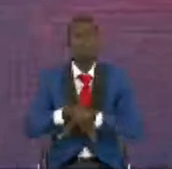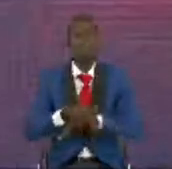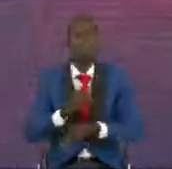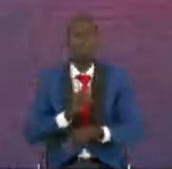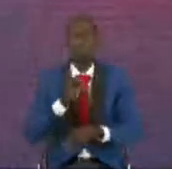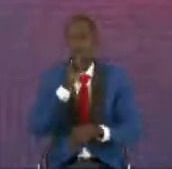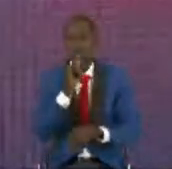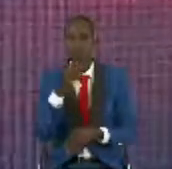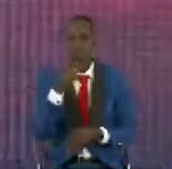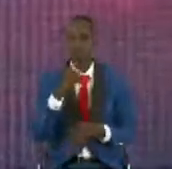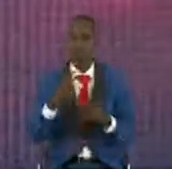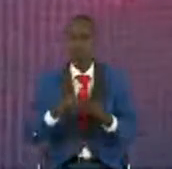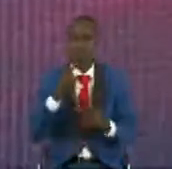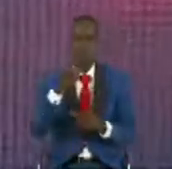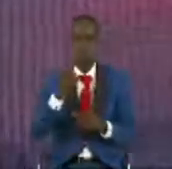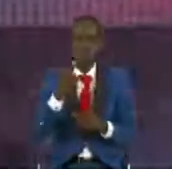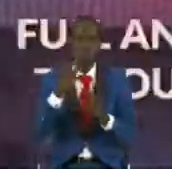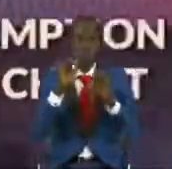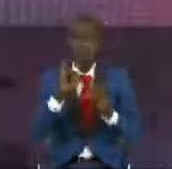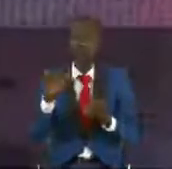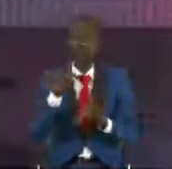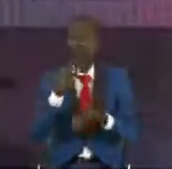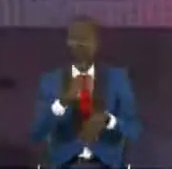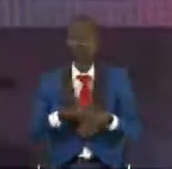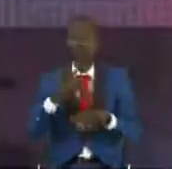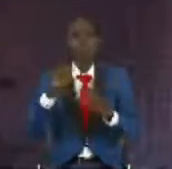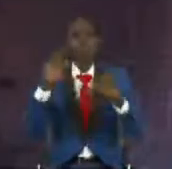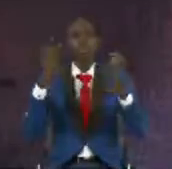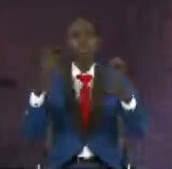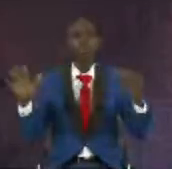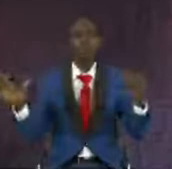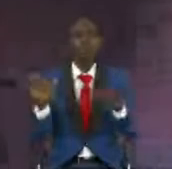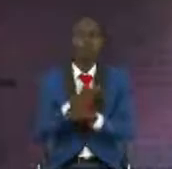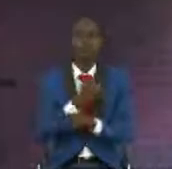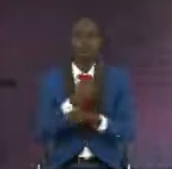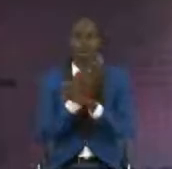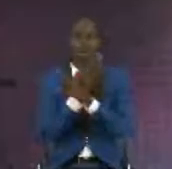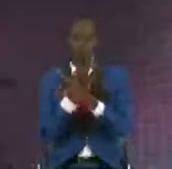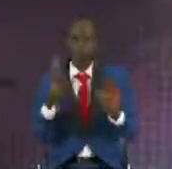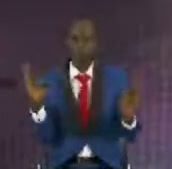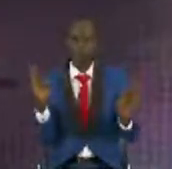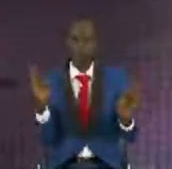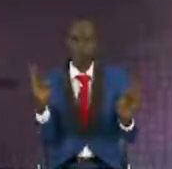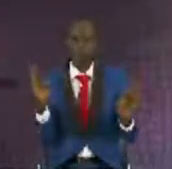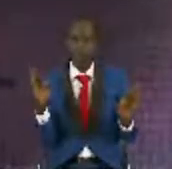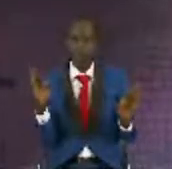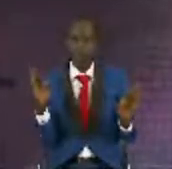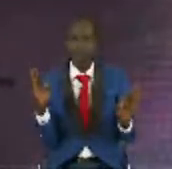je vous parle du message intitulé « La pleine rédemption gratuite ».